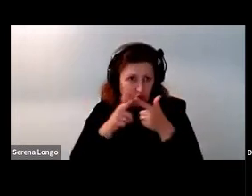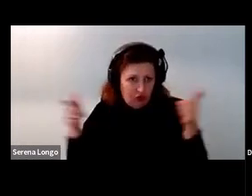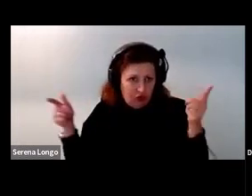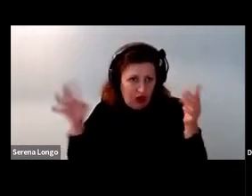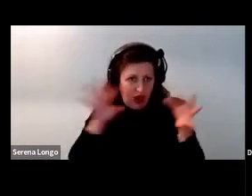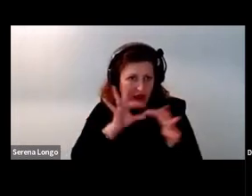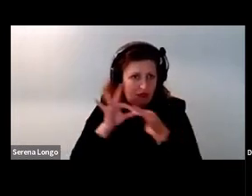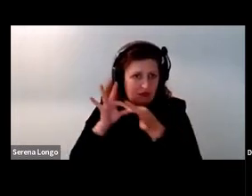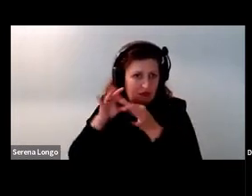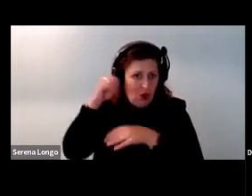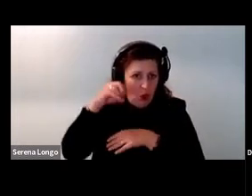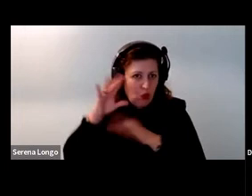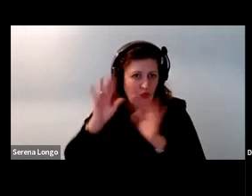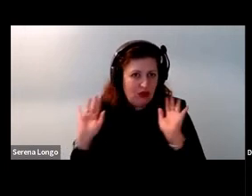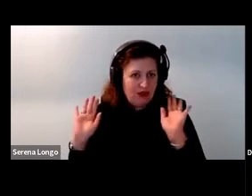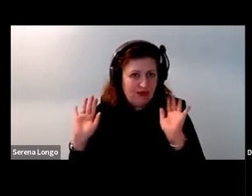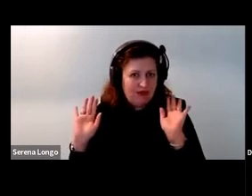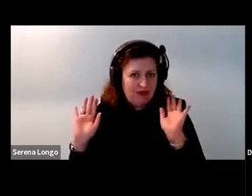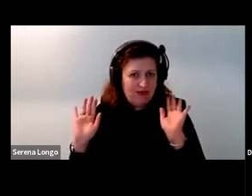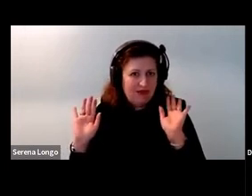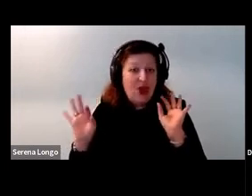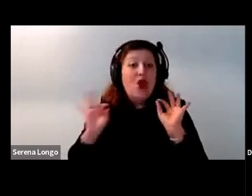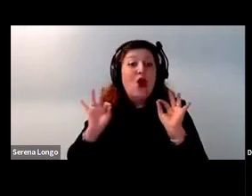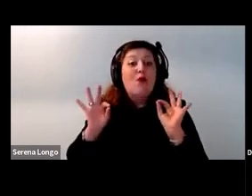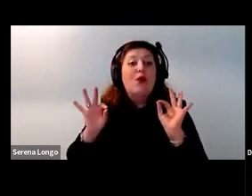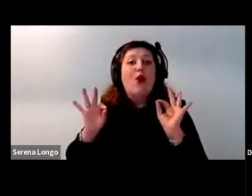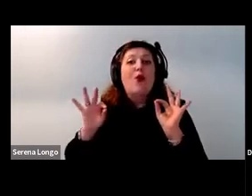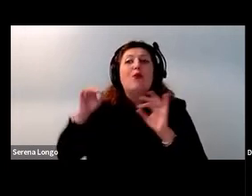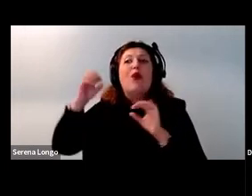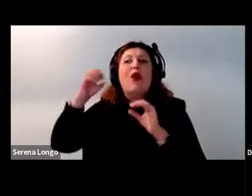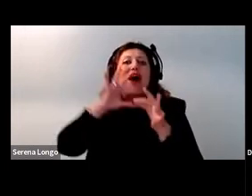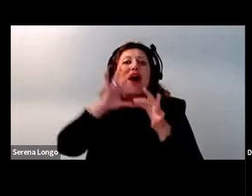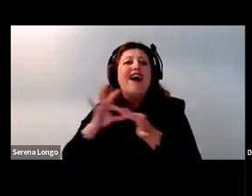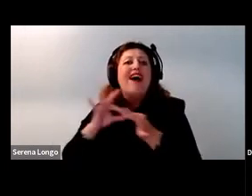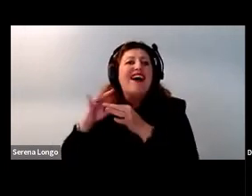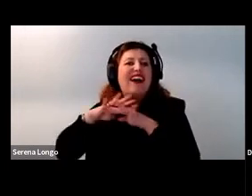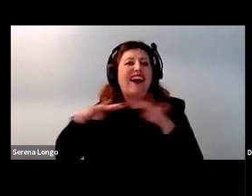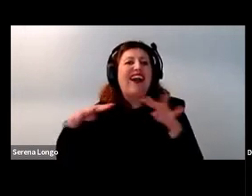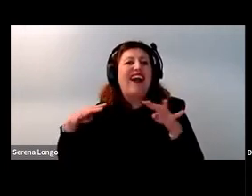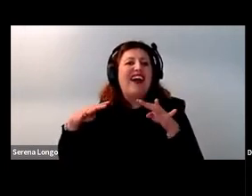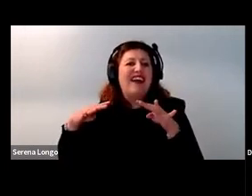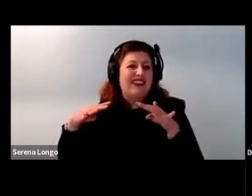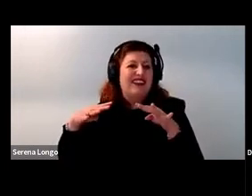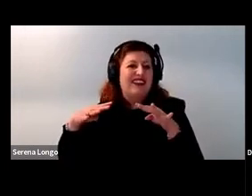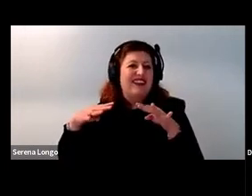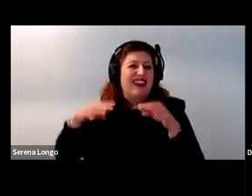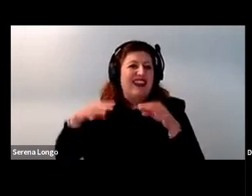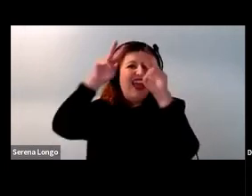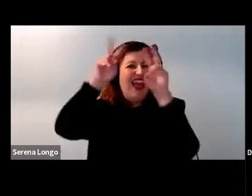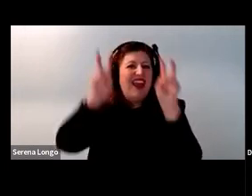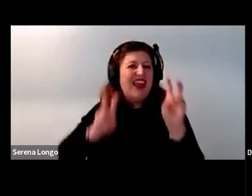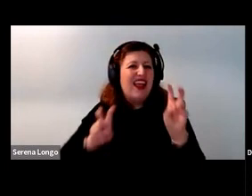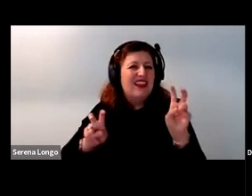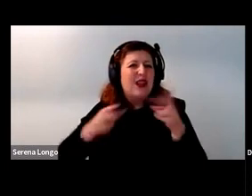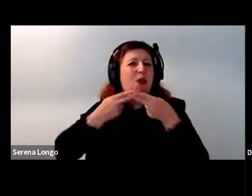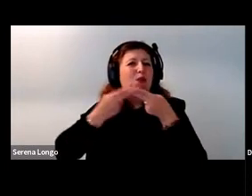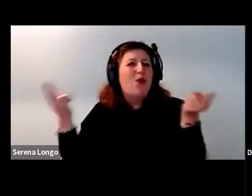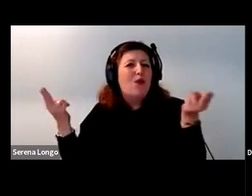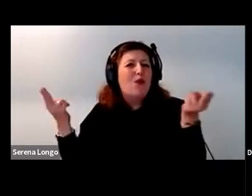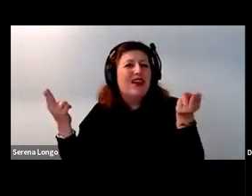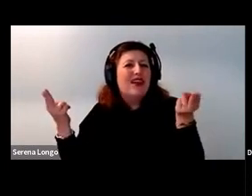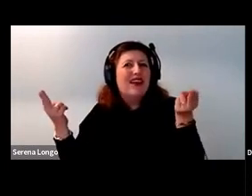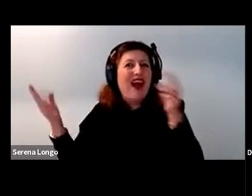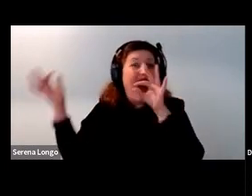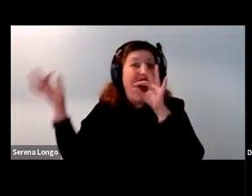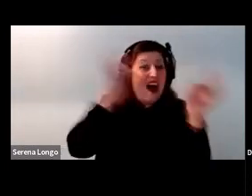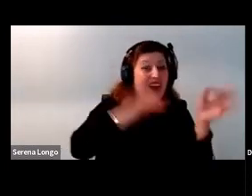rete arrivi alla scuola, quella pubblica. Quindi rispetto alla vita dell'intervento, purtroppo dobbiamo